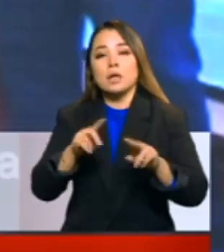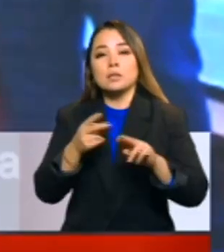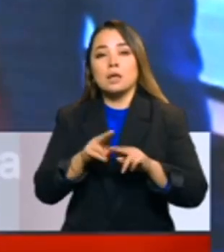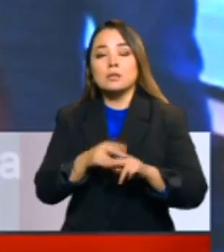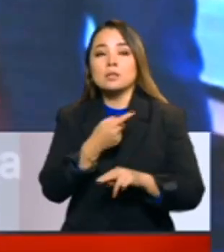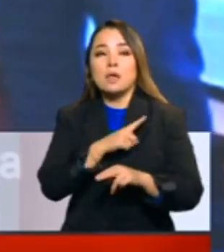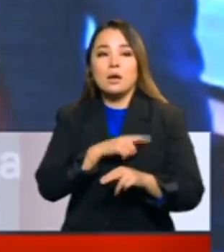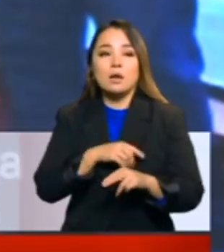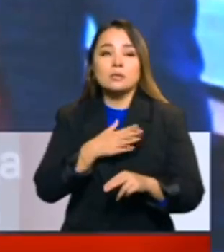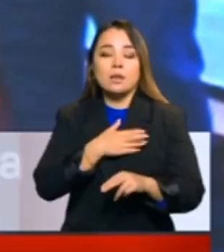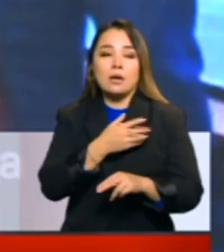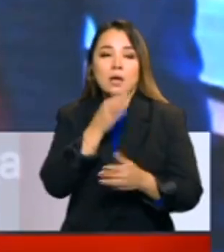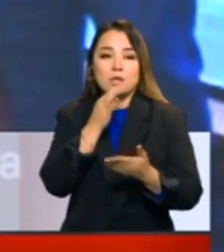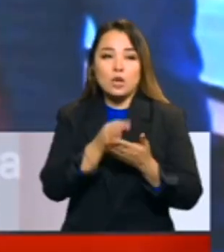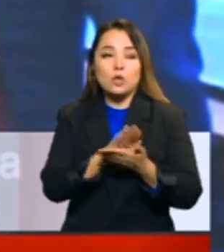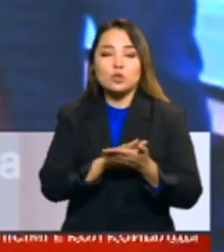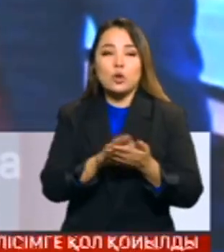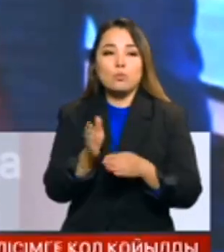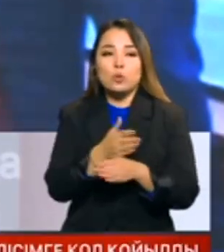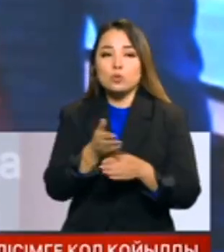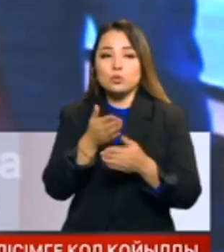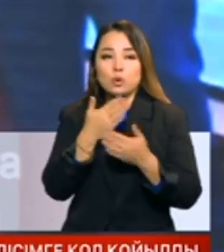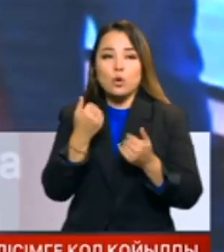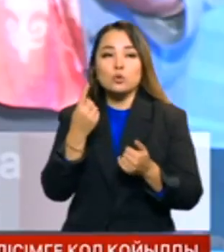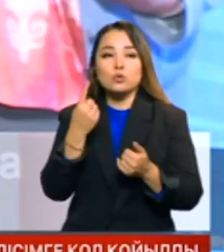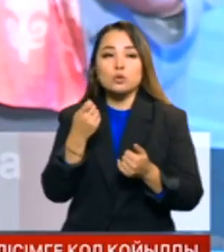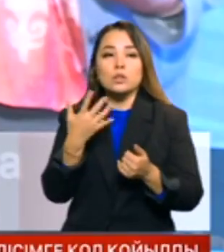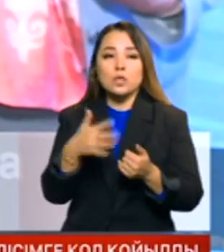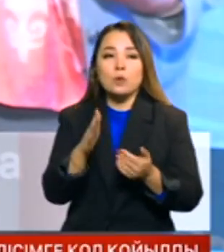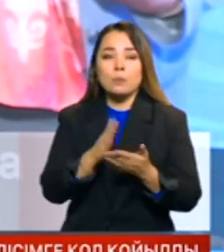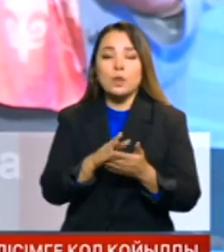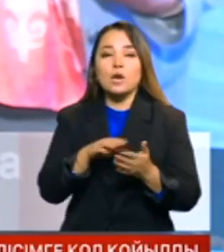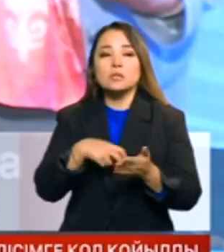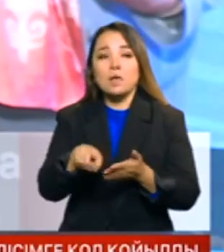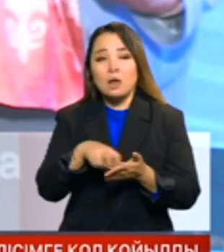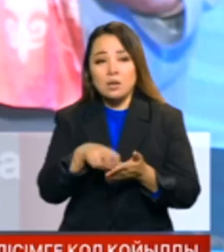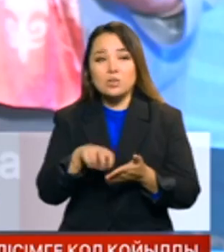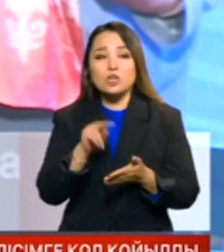біз диагнозды бөлмейміз, жастарды бөлмейміз. 150 WhatsApp чаттарымыз бар,